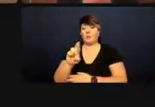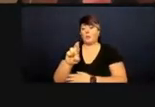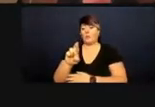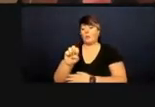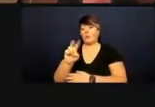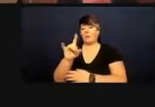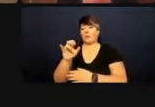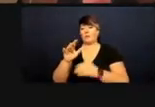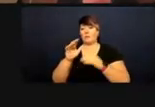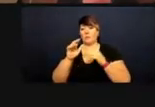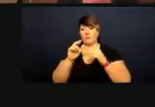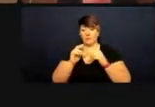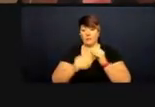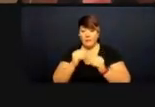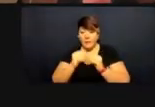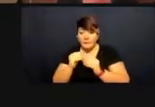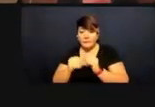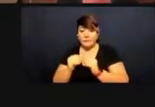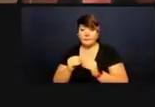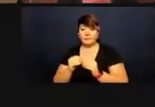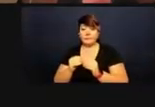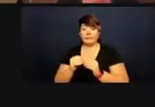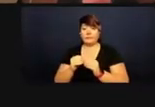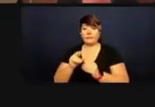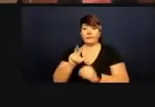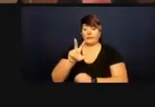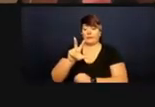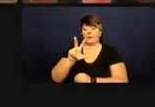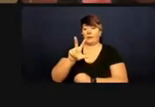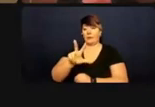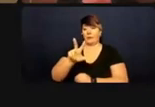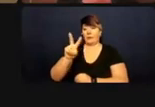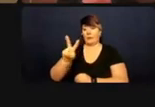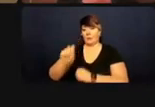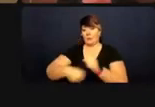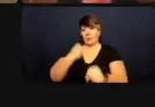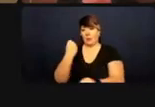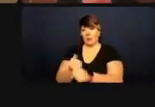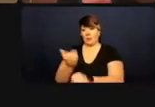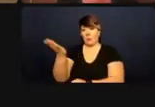uliofanyika mara ya mwisho ulikuwa katika mwaka